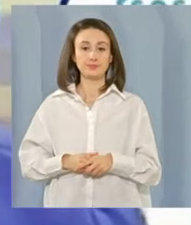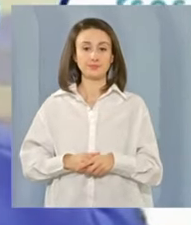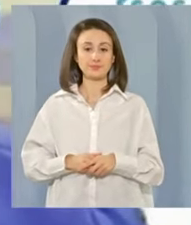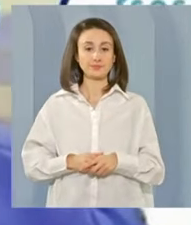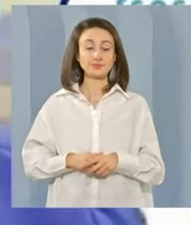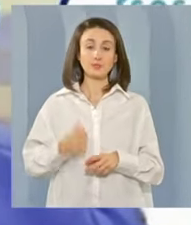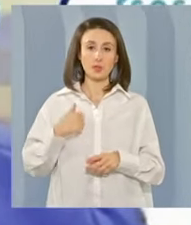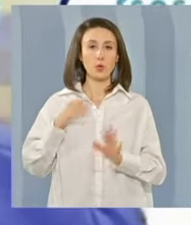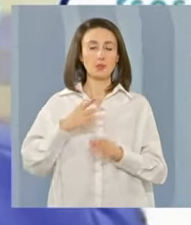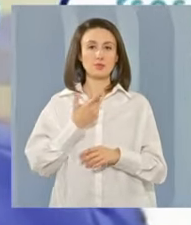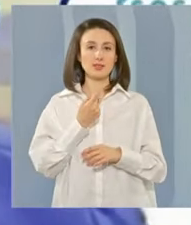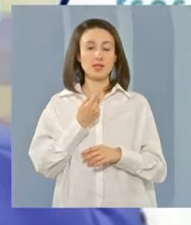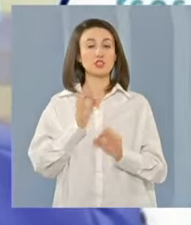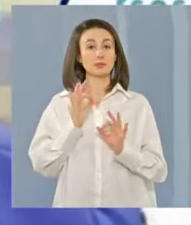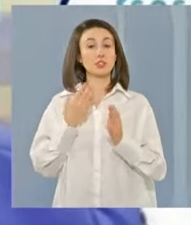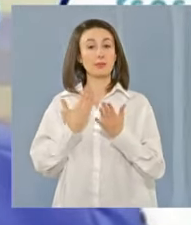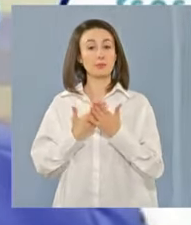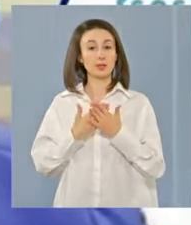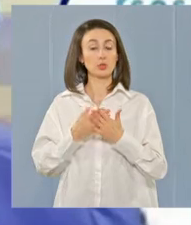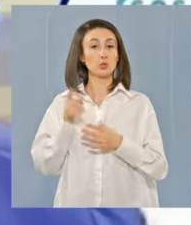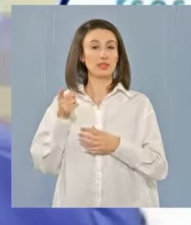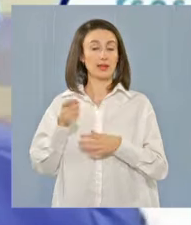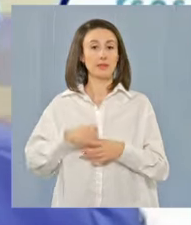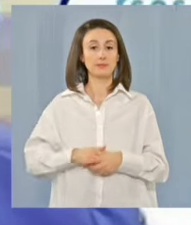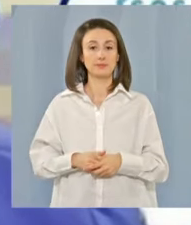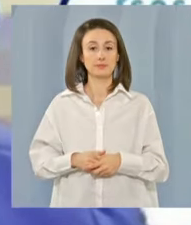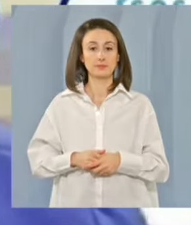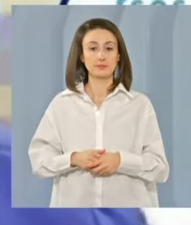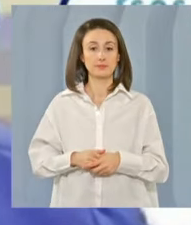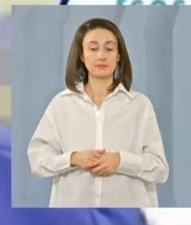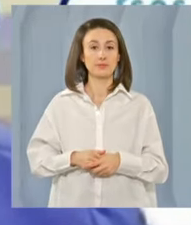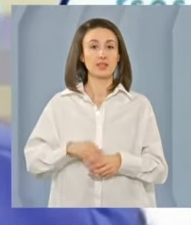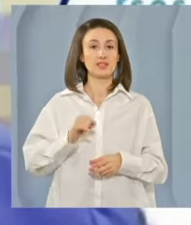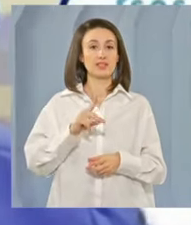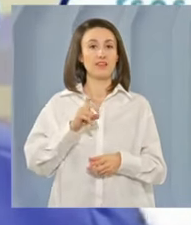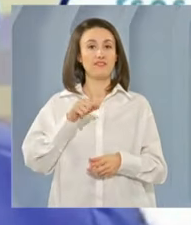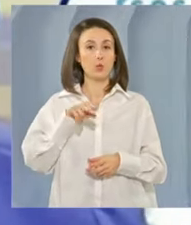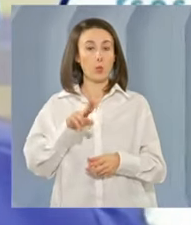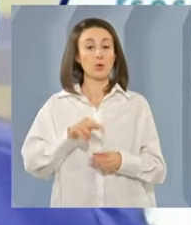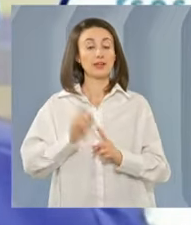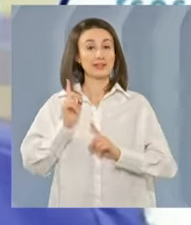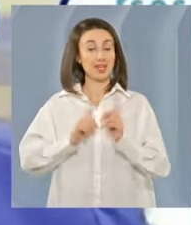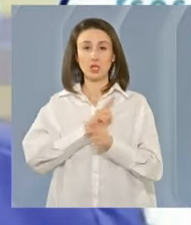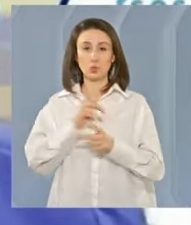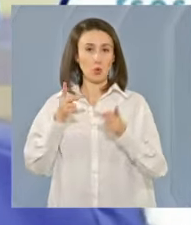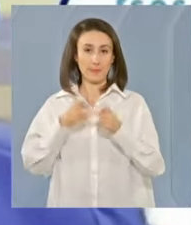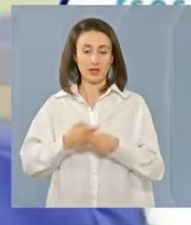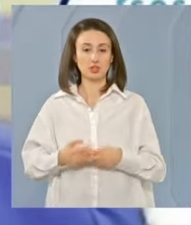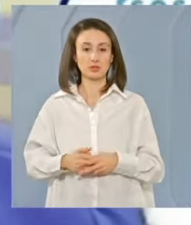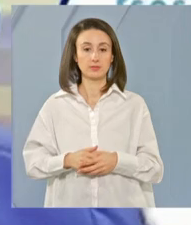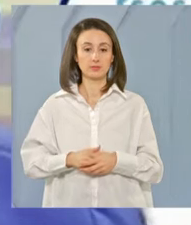Am un mesaj special pentru tine, Silviu. Dacă nu